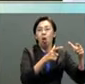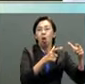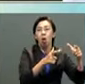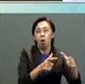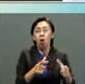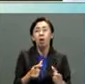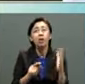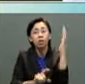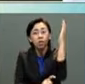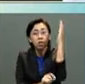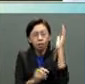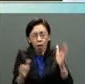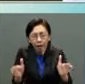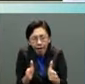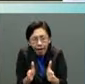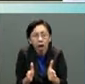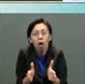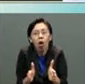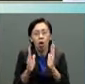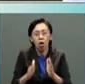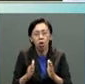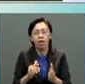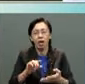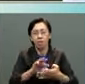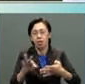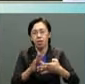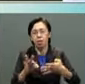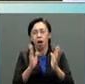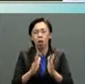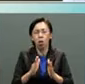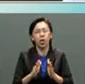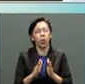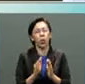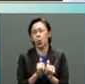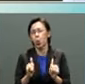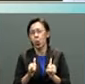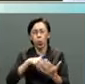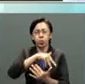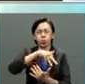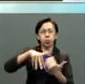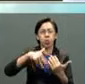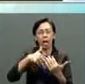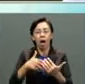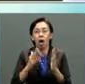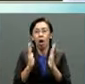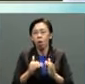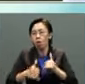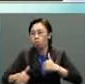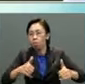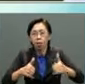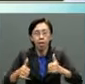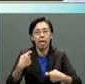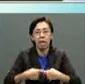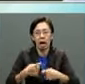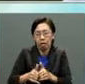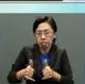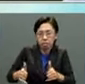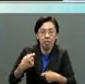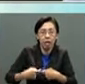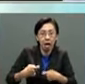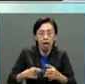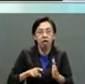ที่เล็กเขาก็มีสถานที่ที่อยู่เป็นหอพักแอร์อัดนะครับก็เลยทำให้การกระจายตัวของตัวโรคมันเร็ว